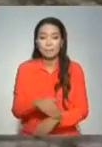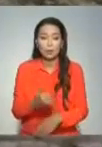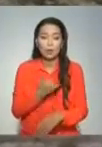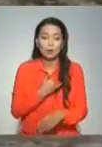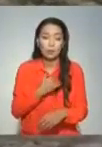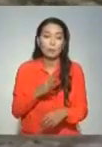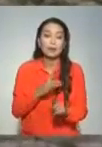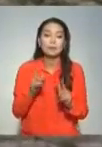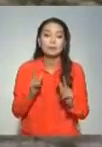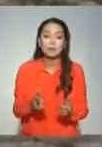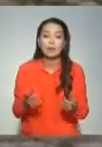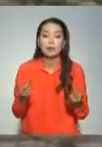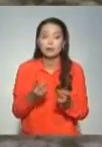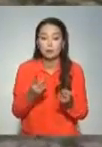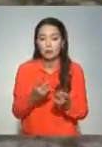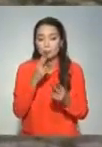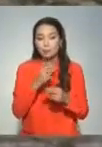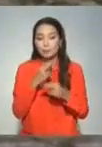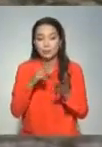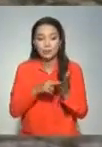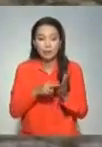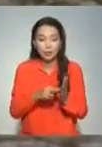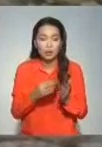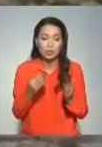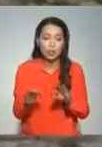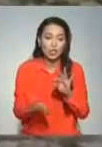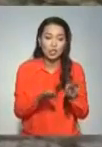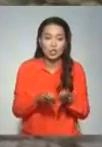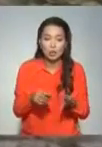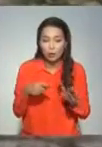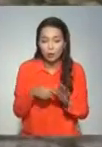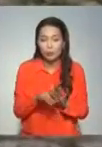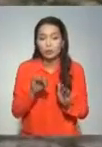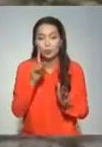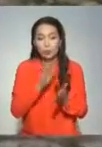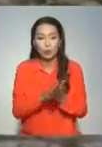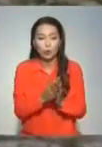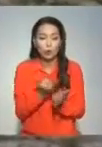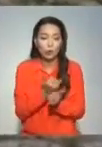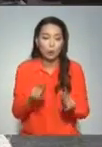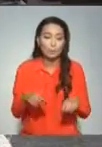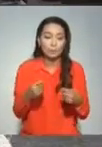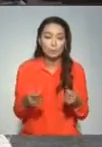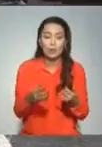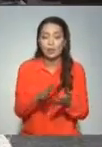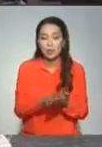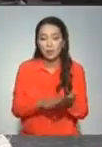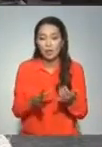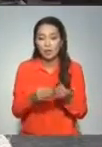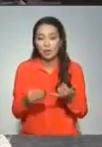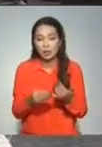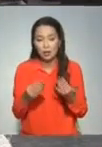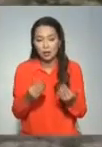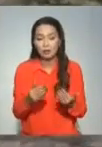был согласован, предусмотрено проектирование и строительство инженерных сетей, а также благоустройство прилегающей территории исключительно за счет